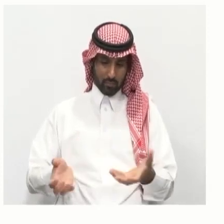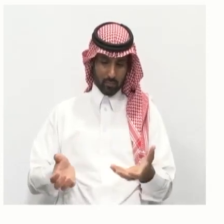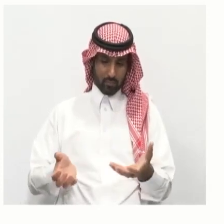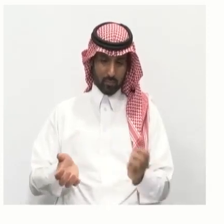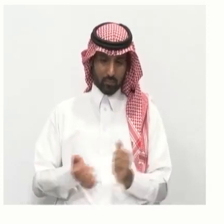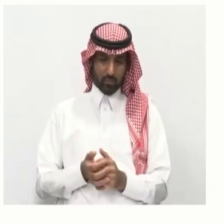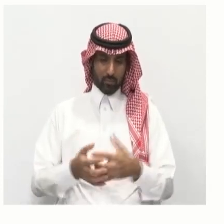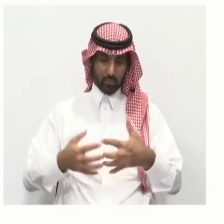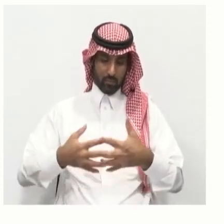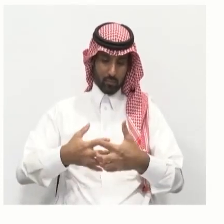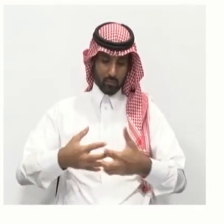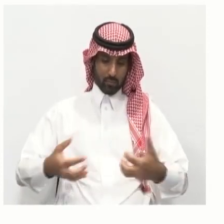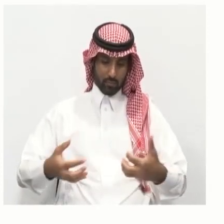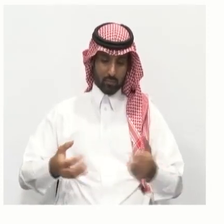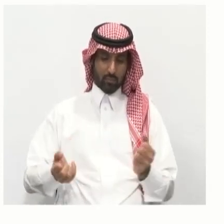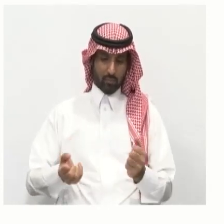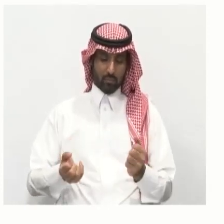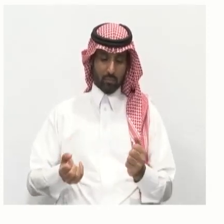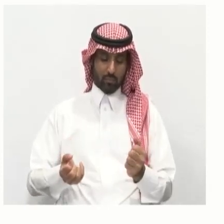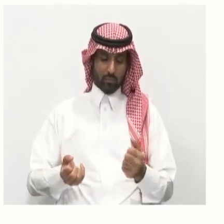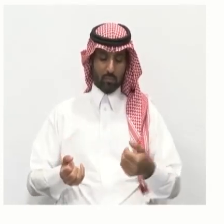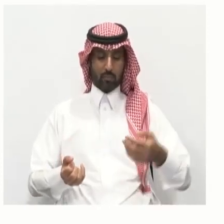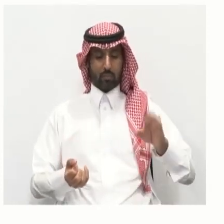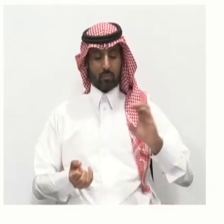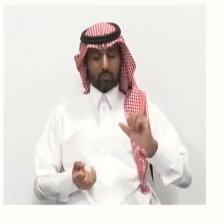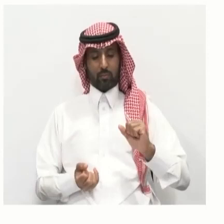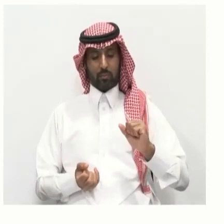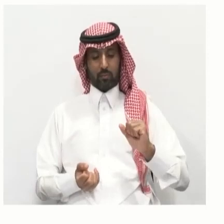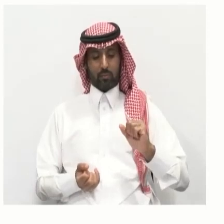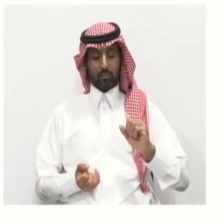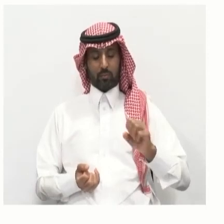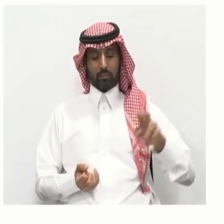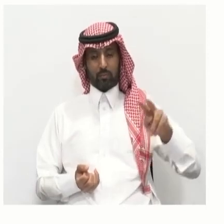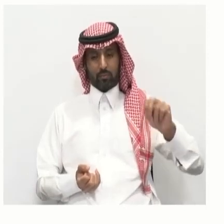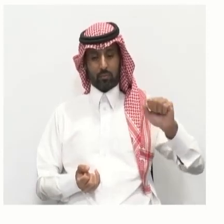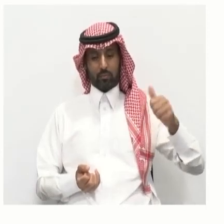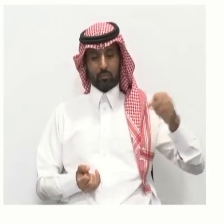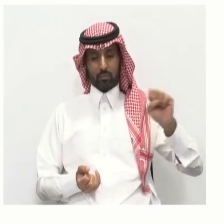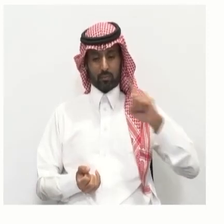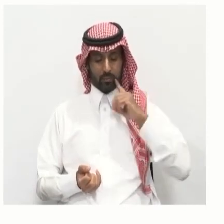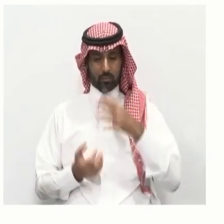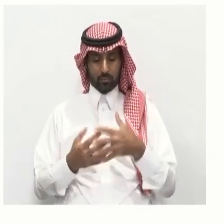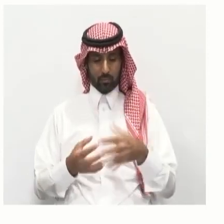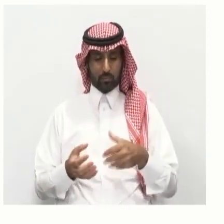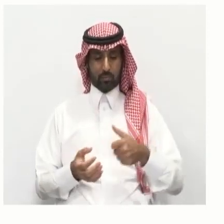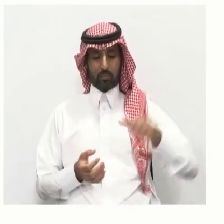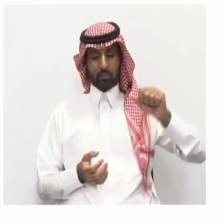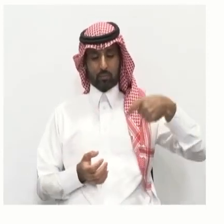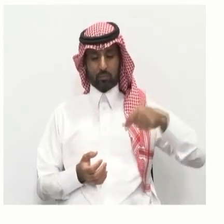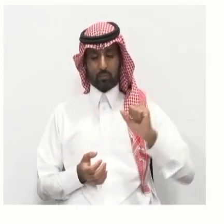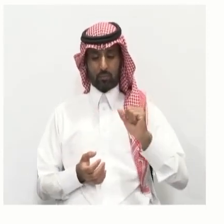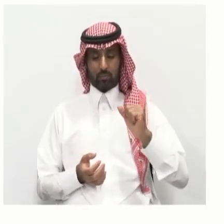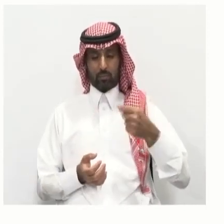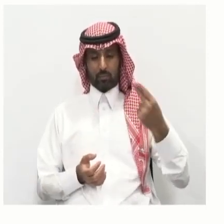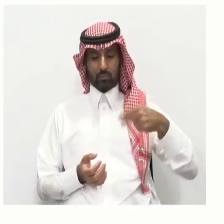يتفكك كبريتيد الصوديوم يتفكك ليش يتفكك لانه اكوس